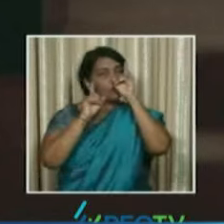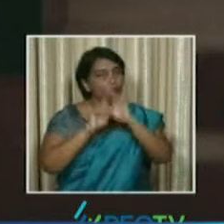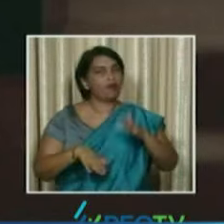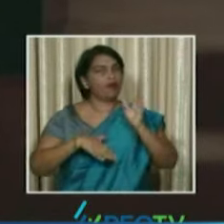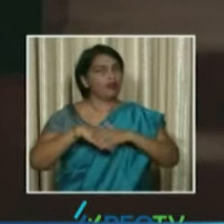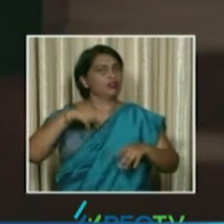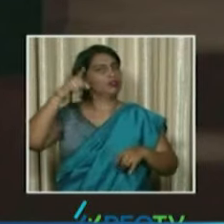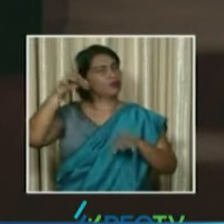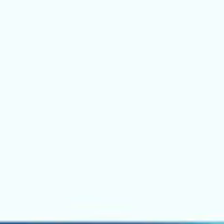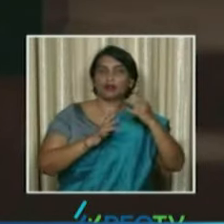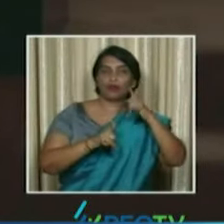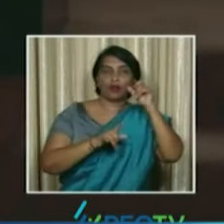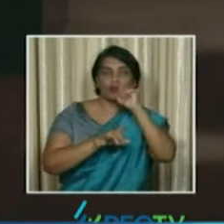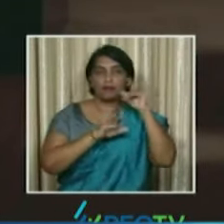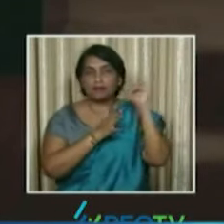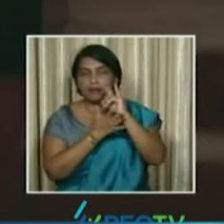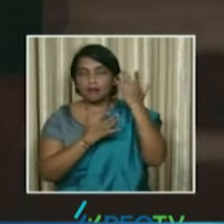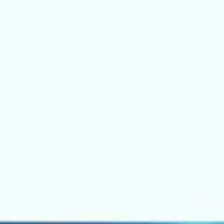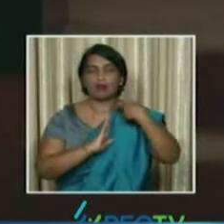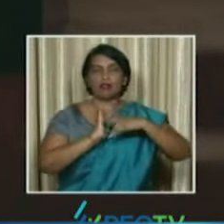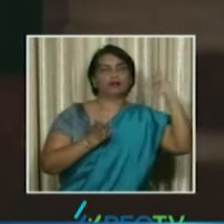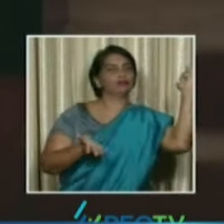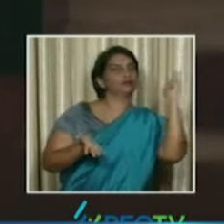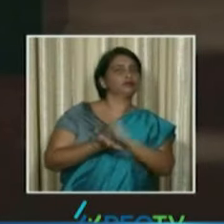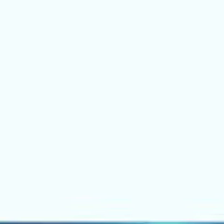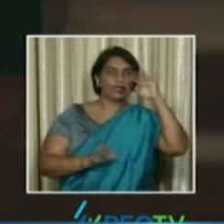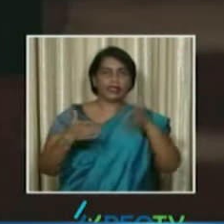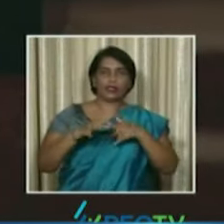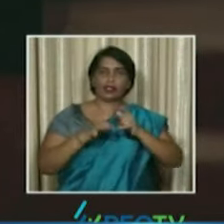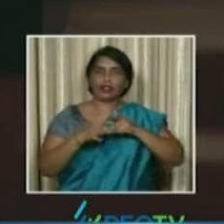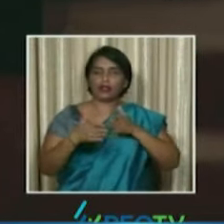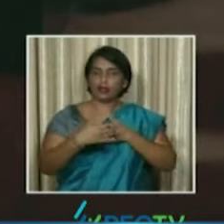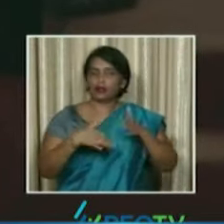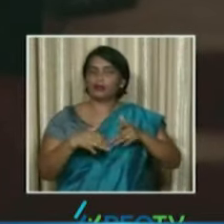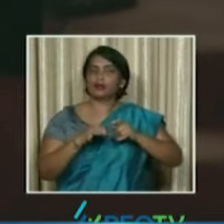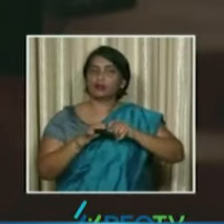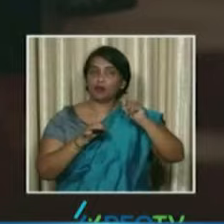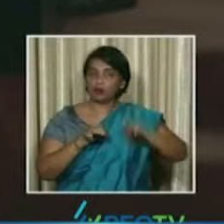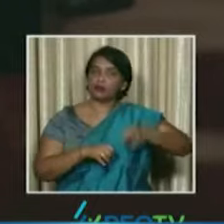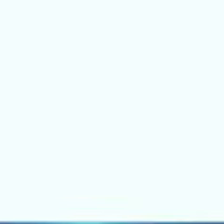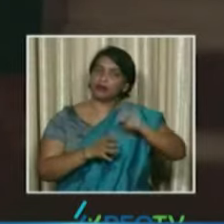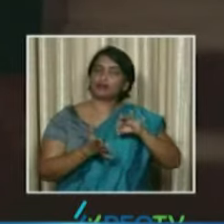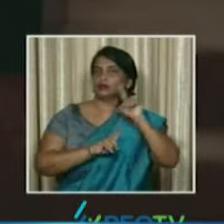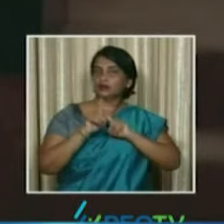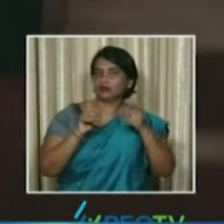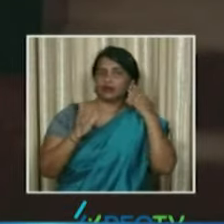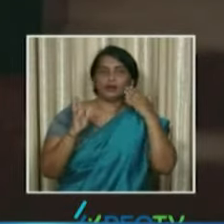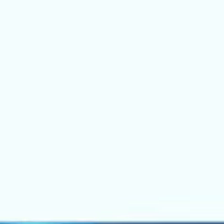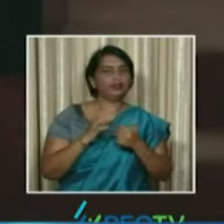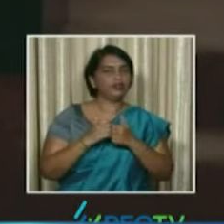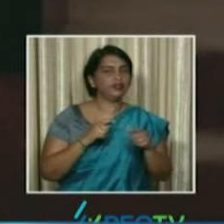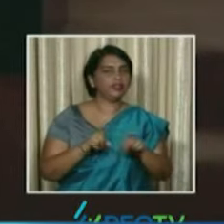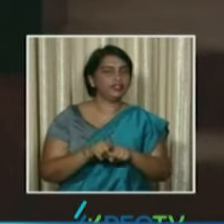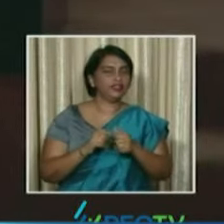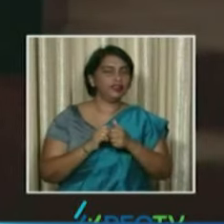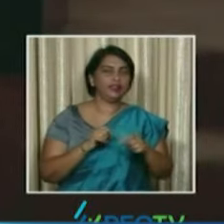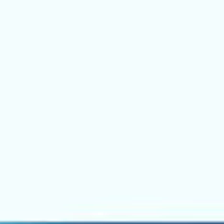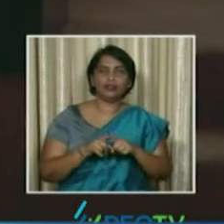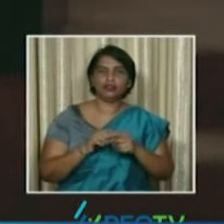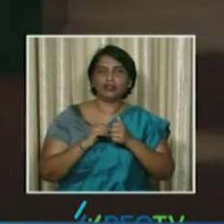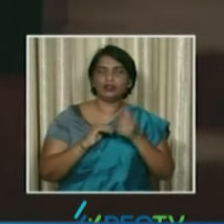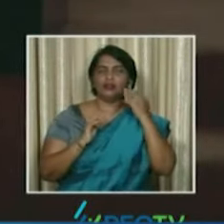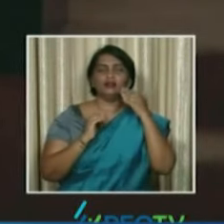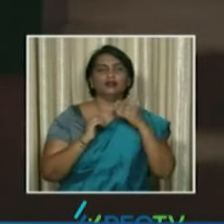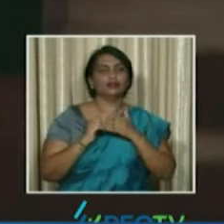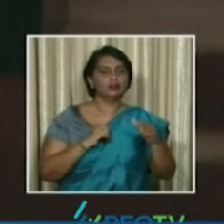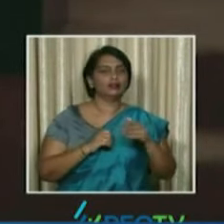තියෙනවා. අපිට වගේම වෙලා තියෙනවා. මේ කැබිනට් මණ්ඩලයේදී තීන්දුව කරා ෆ්‍රී වීසා නිකුත් කරන වැඩපිළිවෙලක් හා ඔන් අරයිවල් වීසා එකට